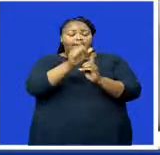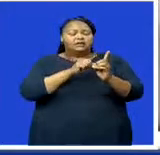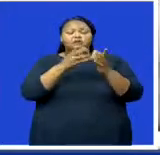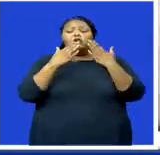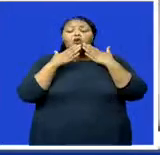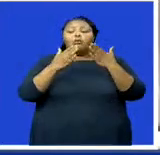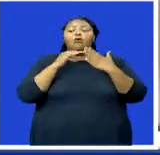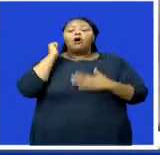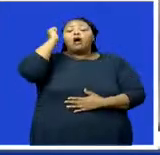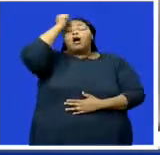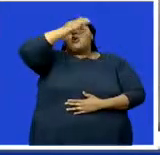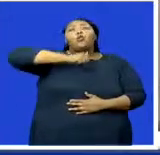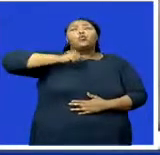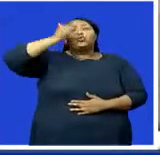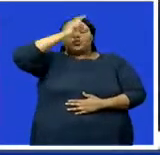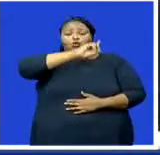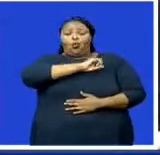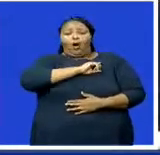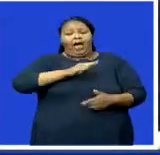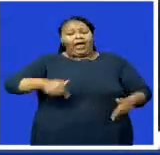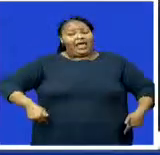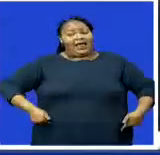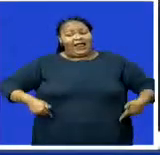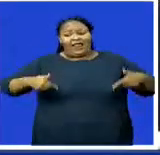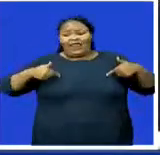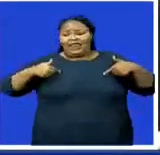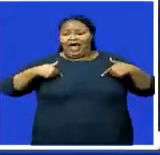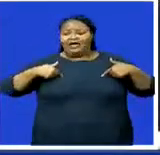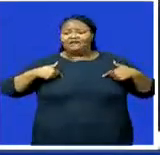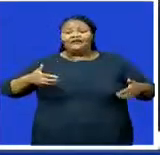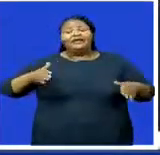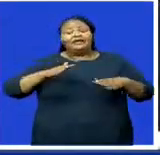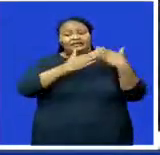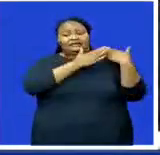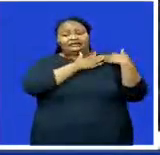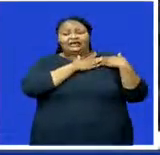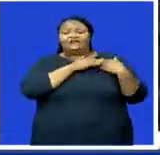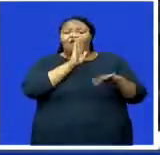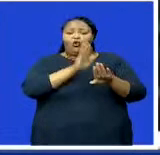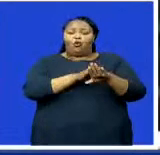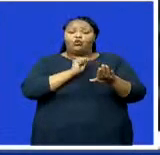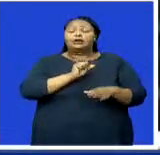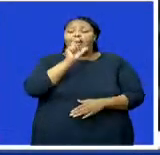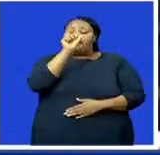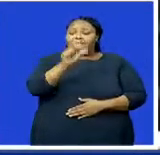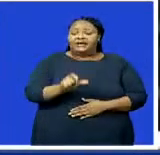ngakuphepha komphefumulo kulesigameko kanike labangamsita bangamshayela inombolweni lesi